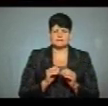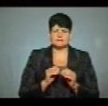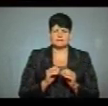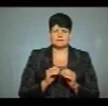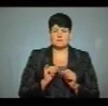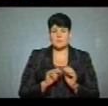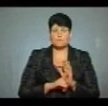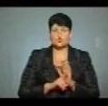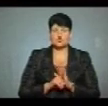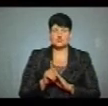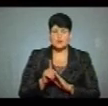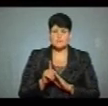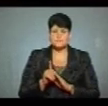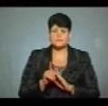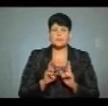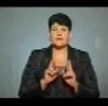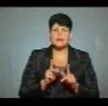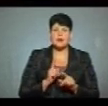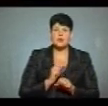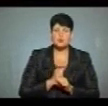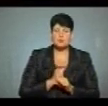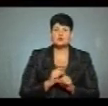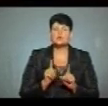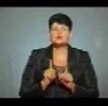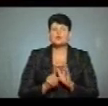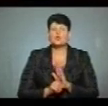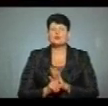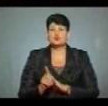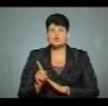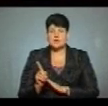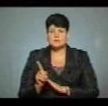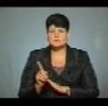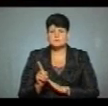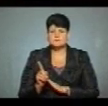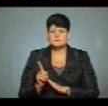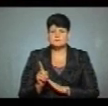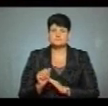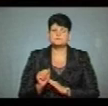І ми почали, як робити, з чого почати.